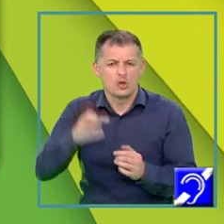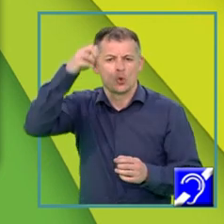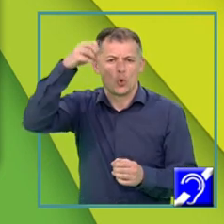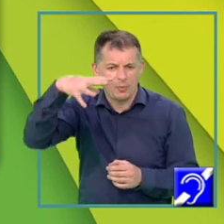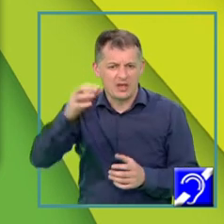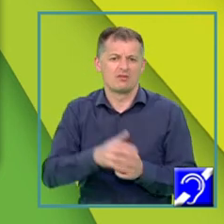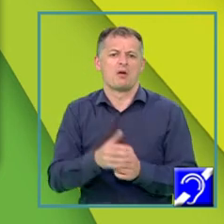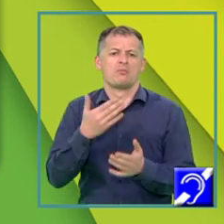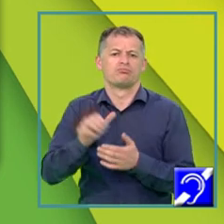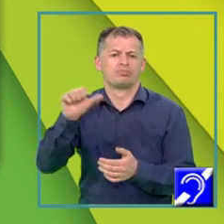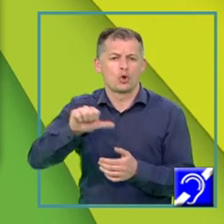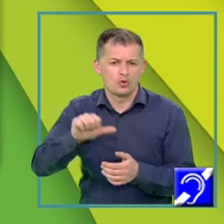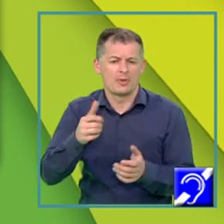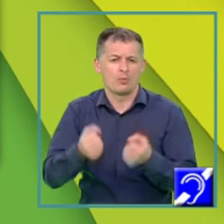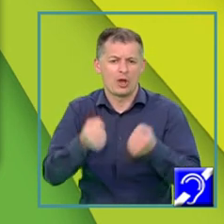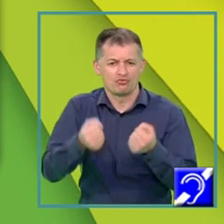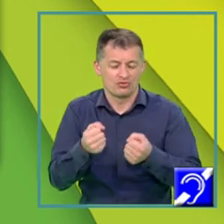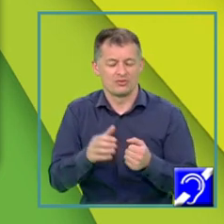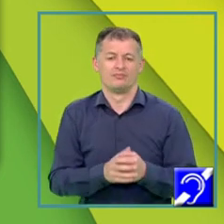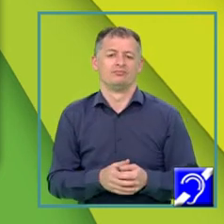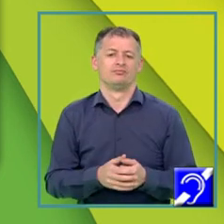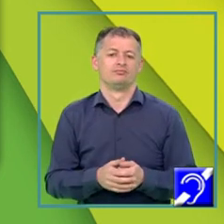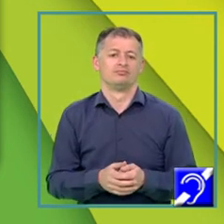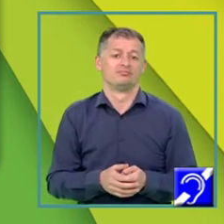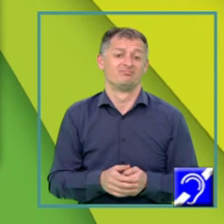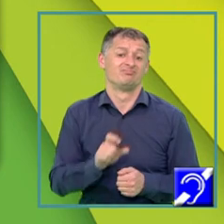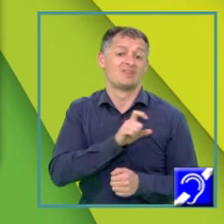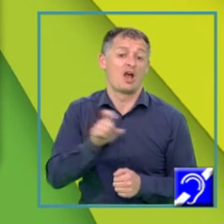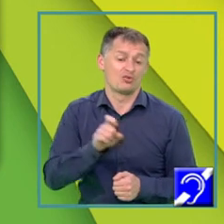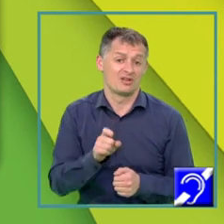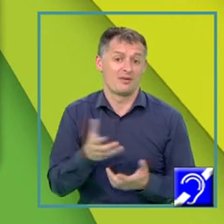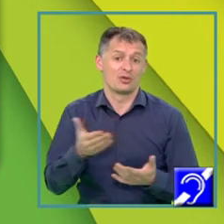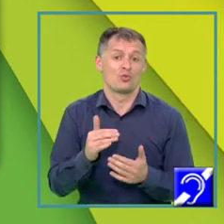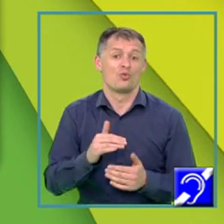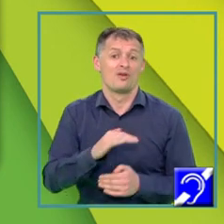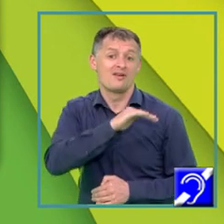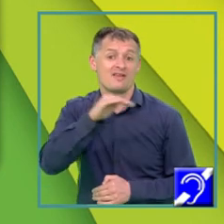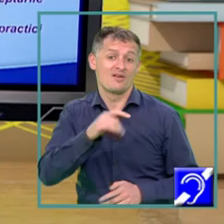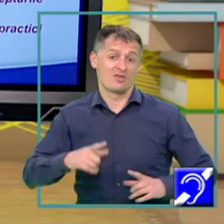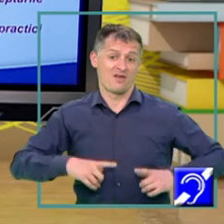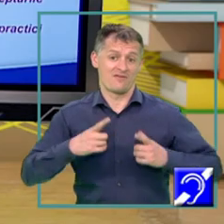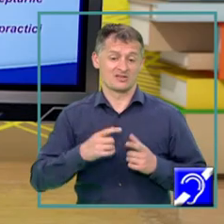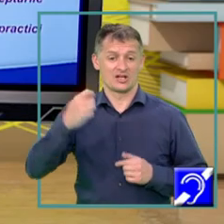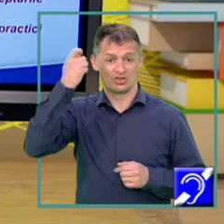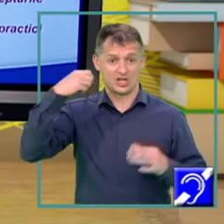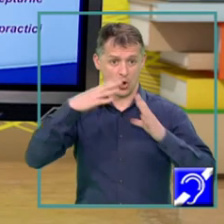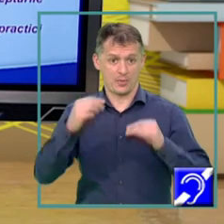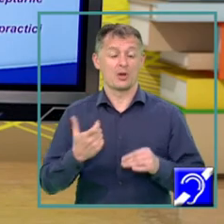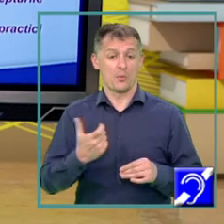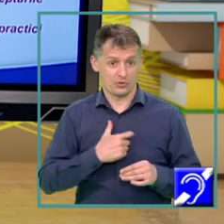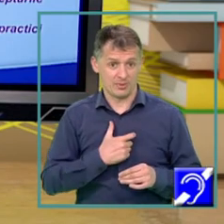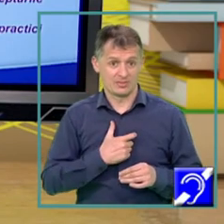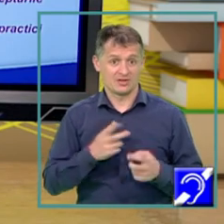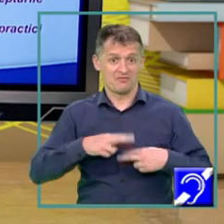combustibilul pentru mașini. Consecințele clar asupra nivelului de trai al românilor. Putem concluziona, nu-i așa, că